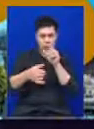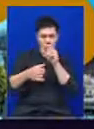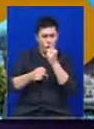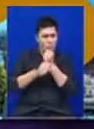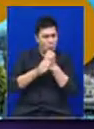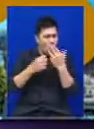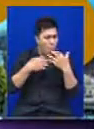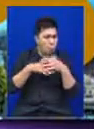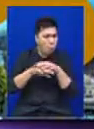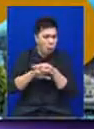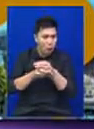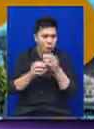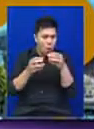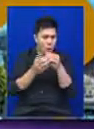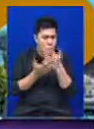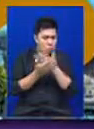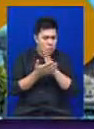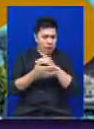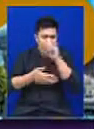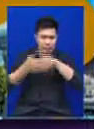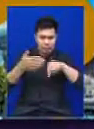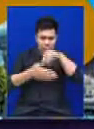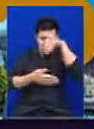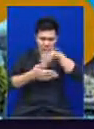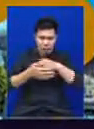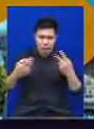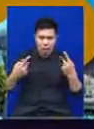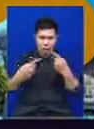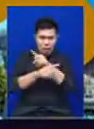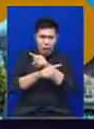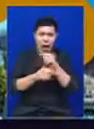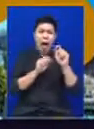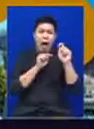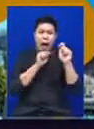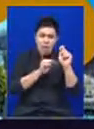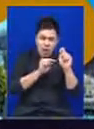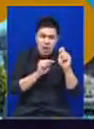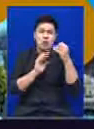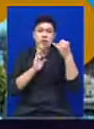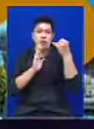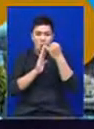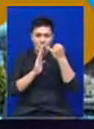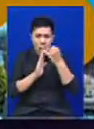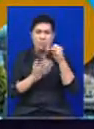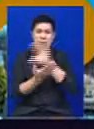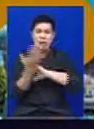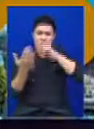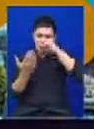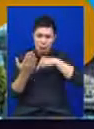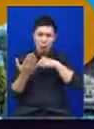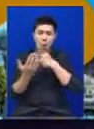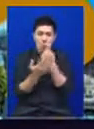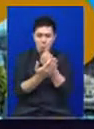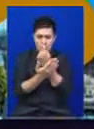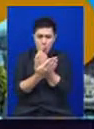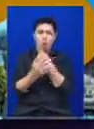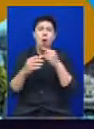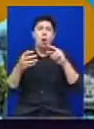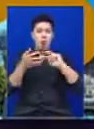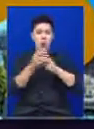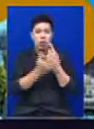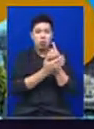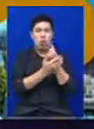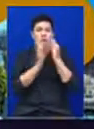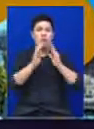มกันแบ่งกลุ่มแล้วเลือกกันเองแบบไขว้ตั้งแต่ระดับอำเภอจังหวัดและประเทศเพื่อให้เป็นผู้แทนของปวงชน